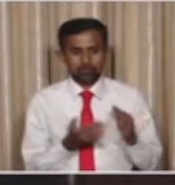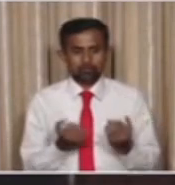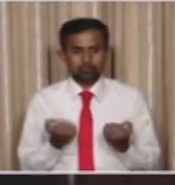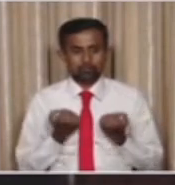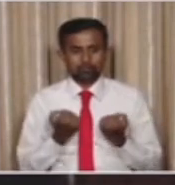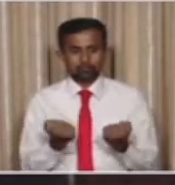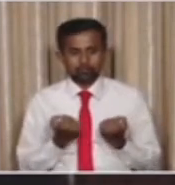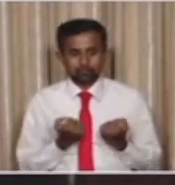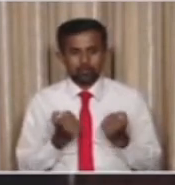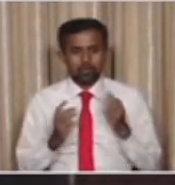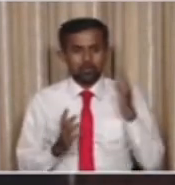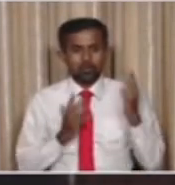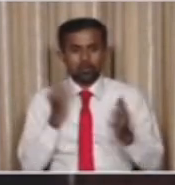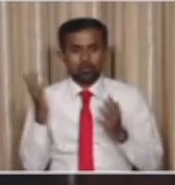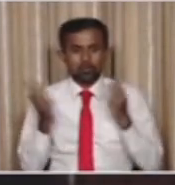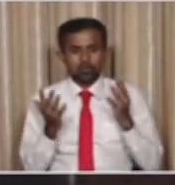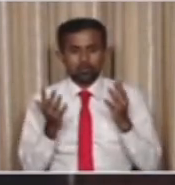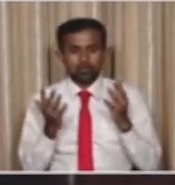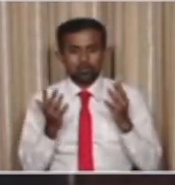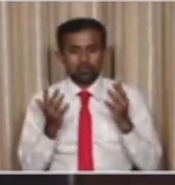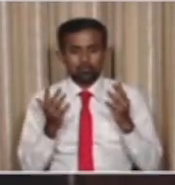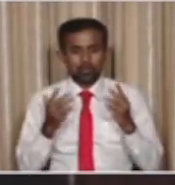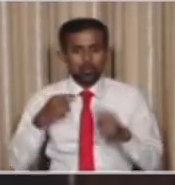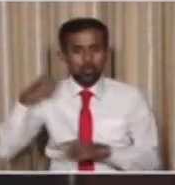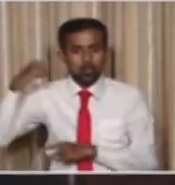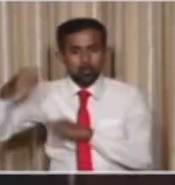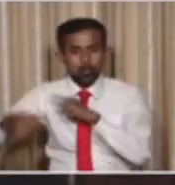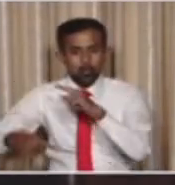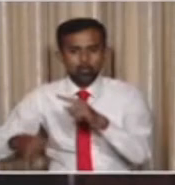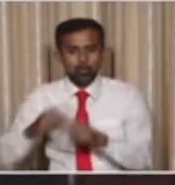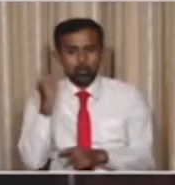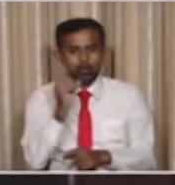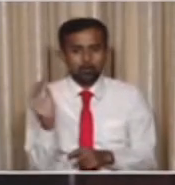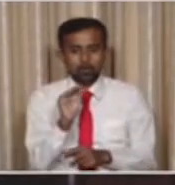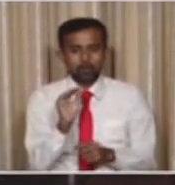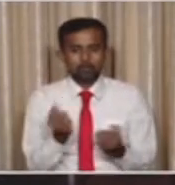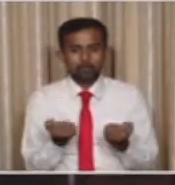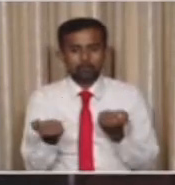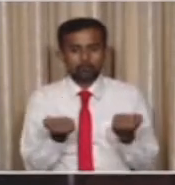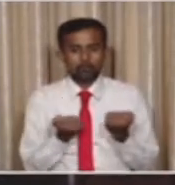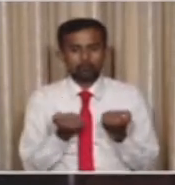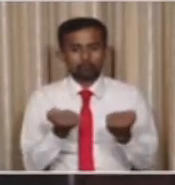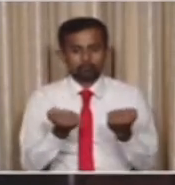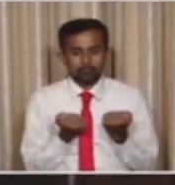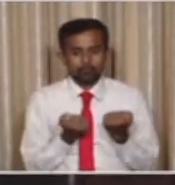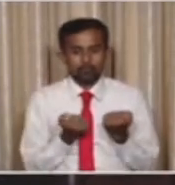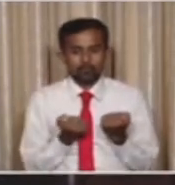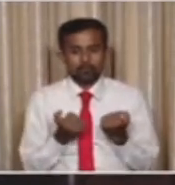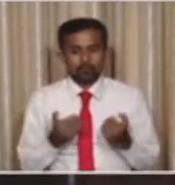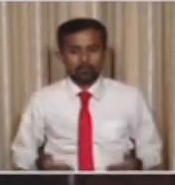प्रवाहने लोके रोदे होगत्तर पासे प्रवाहने अदवेनकोट